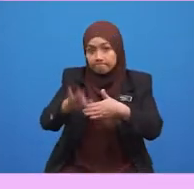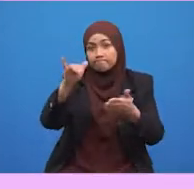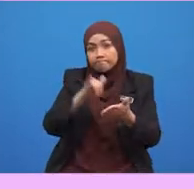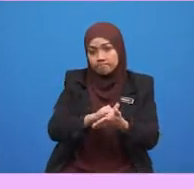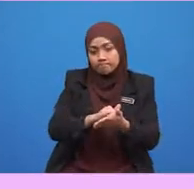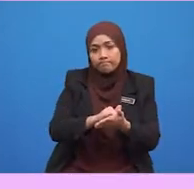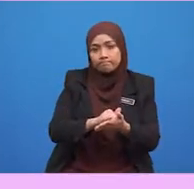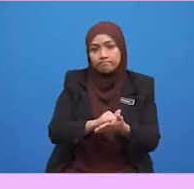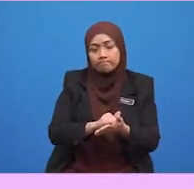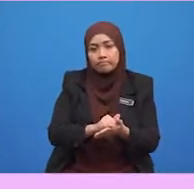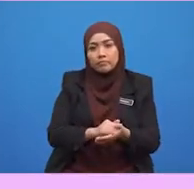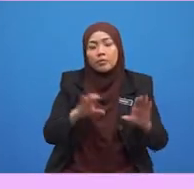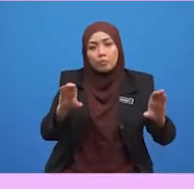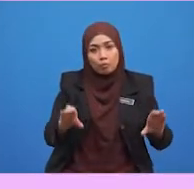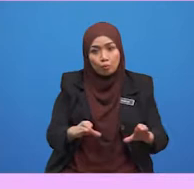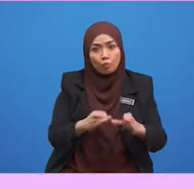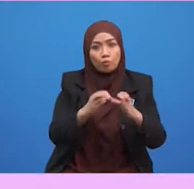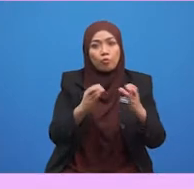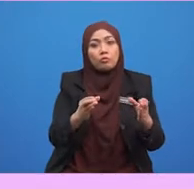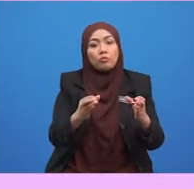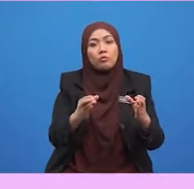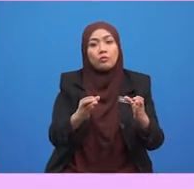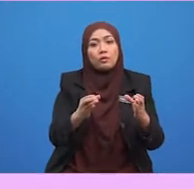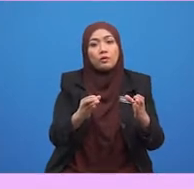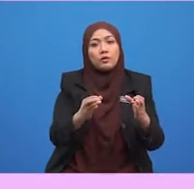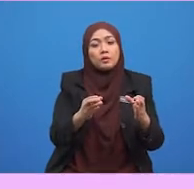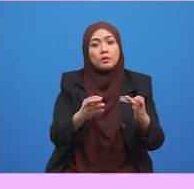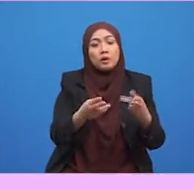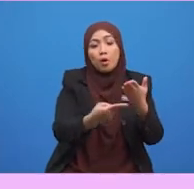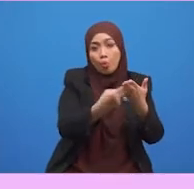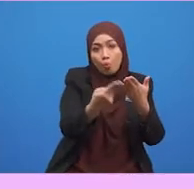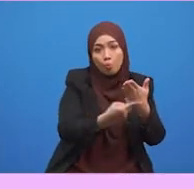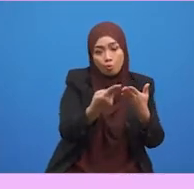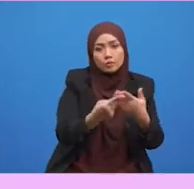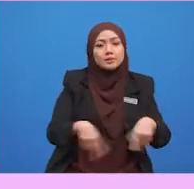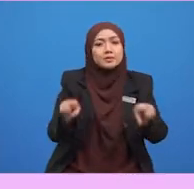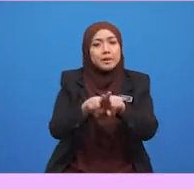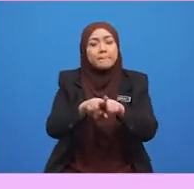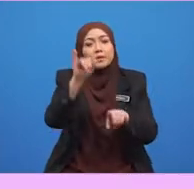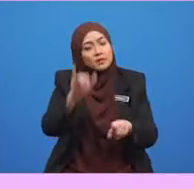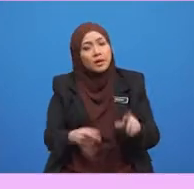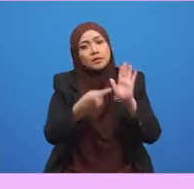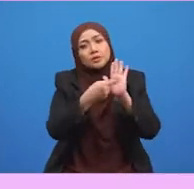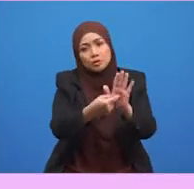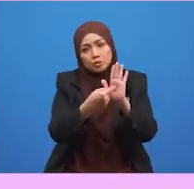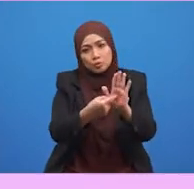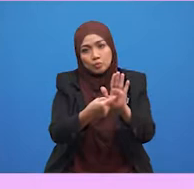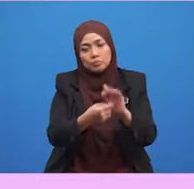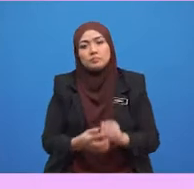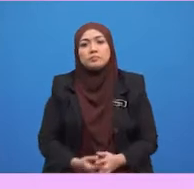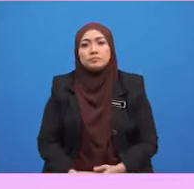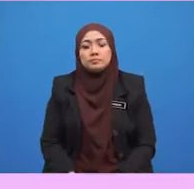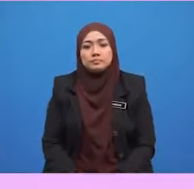Kemudian, aplikasikan hukum Kalis agihan untuk selesaikan hasil tambah seperti